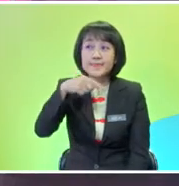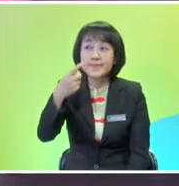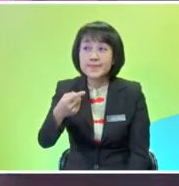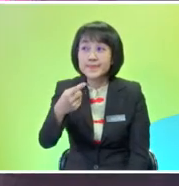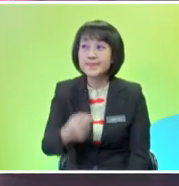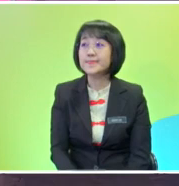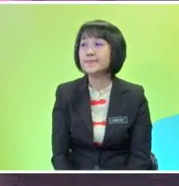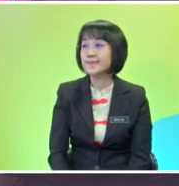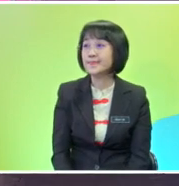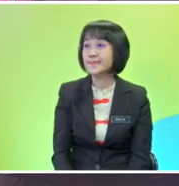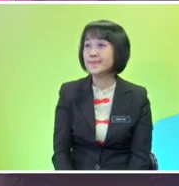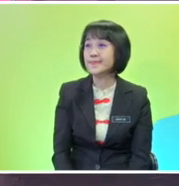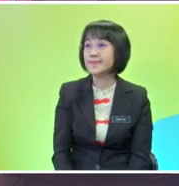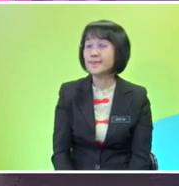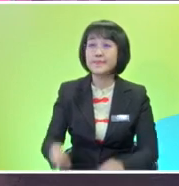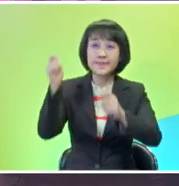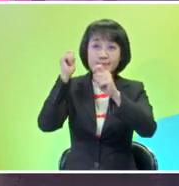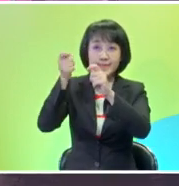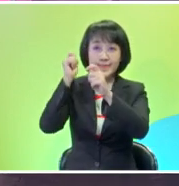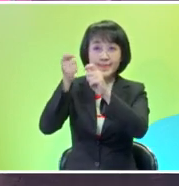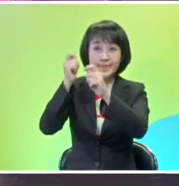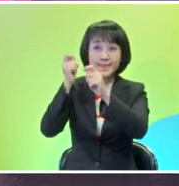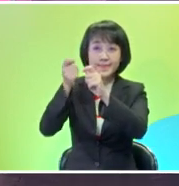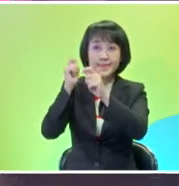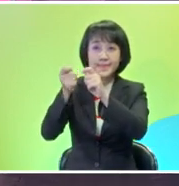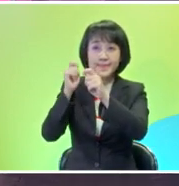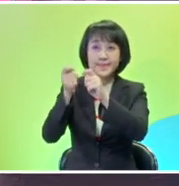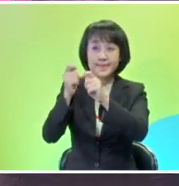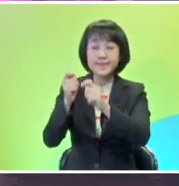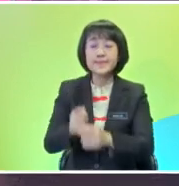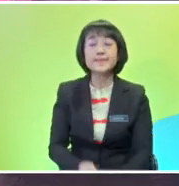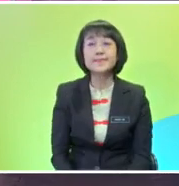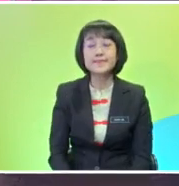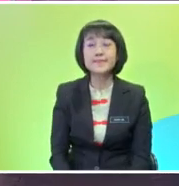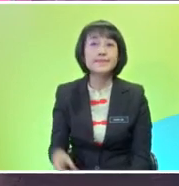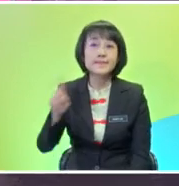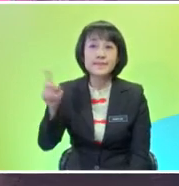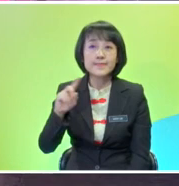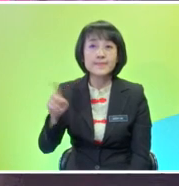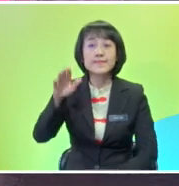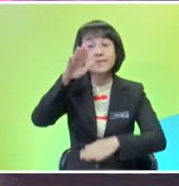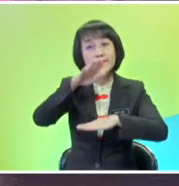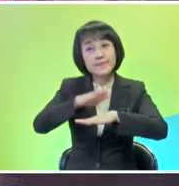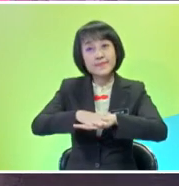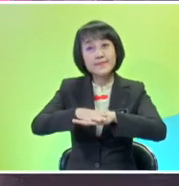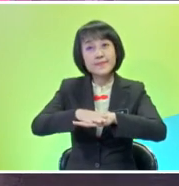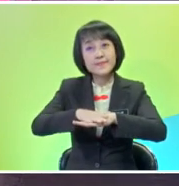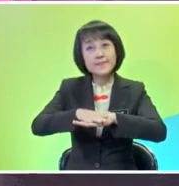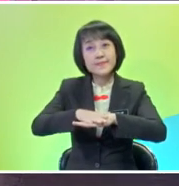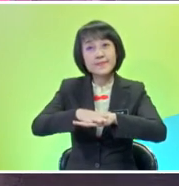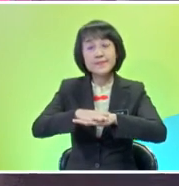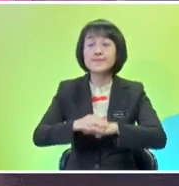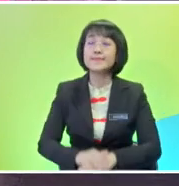antaranya tuul Tukul kedudukannya di di atas di atas okey